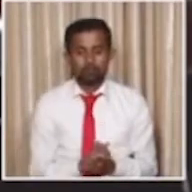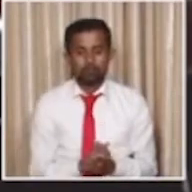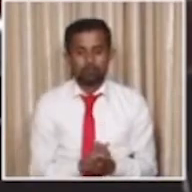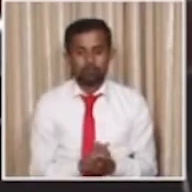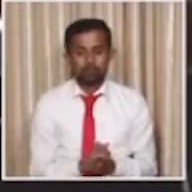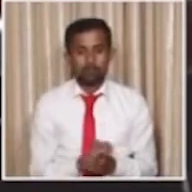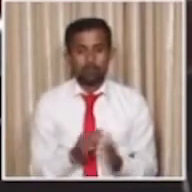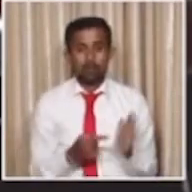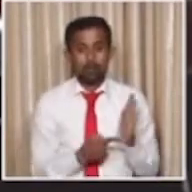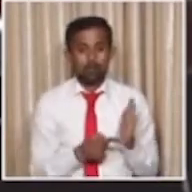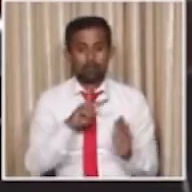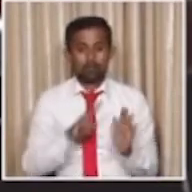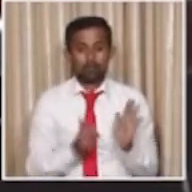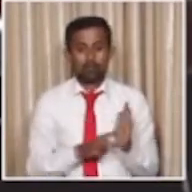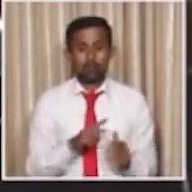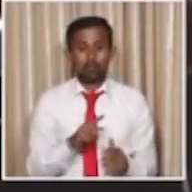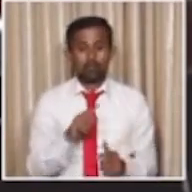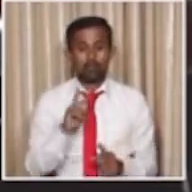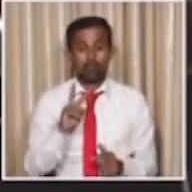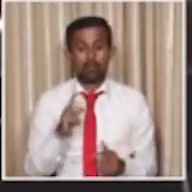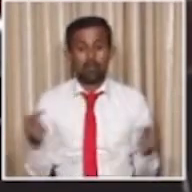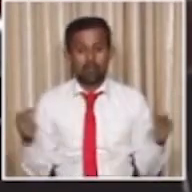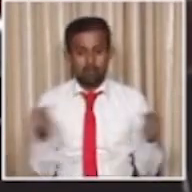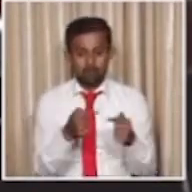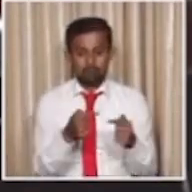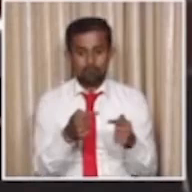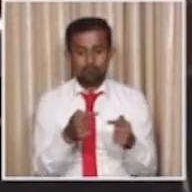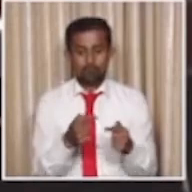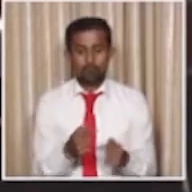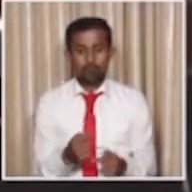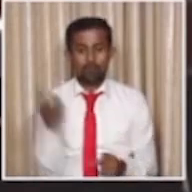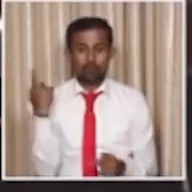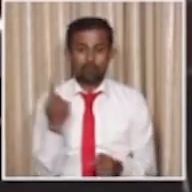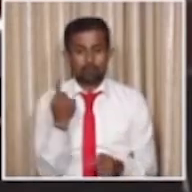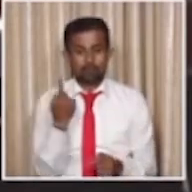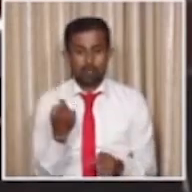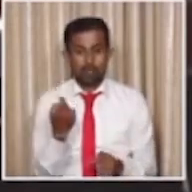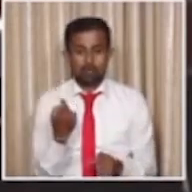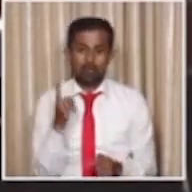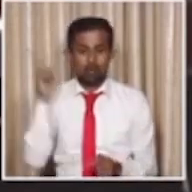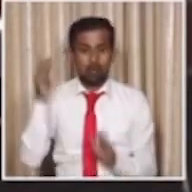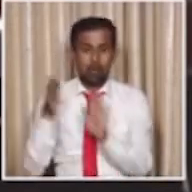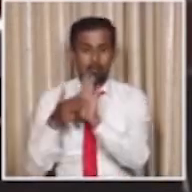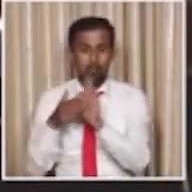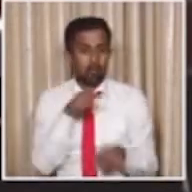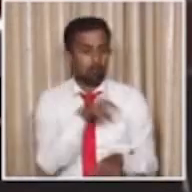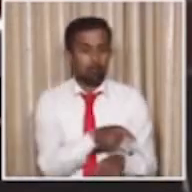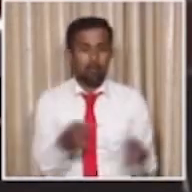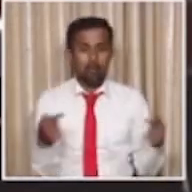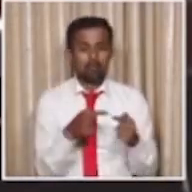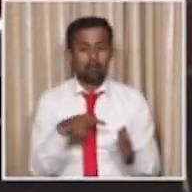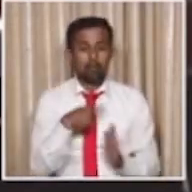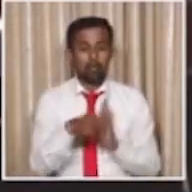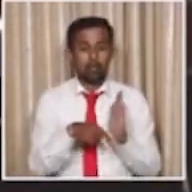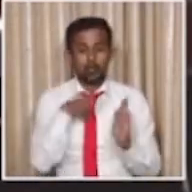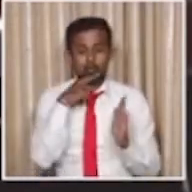මන්ත්‍රීතුමියනි ටොන් 270,000 තෙල් අරගෙන යන මේ නැව අර 1000 අර්චන ප්‍රශ්න මොරිෂස් වල ඇති වුණා නම් මේ නැව අපේ